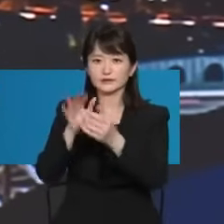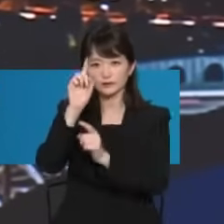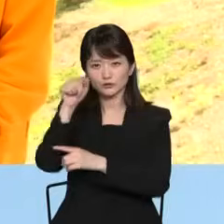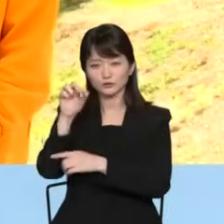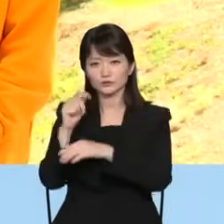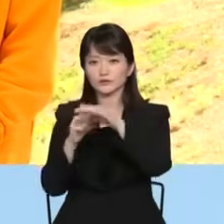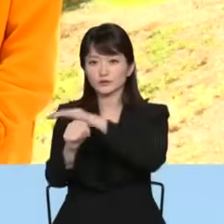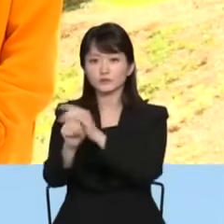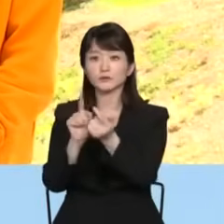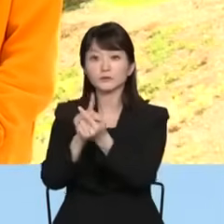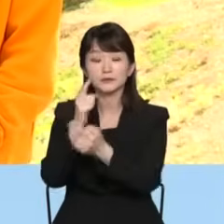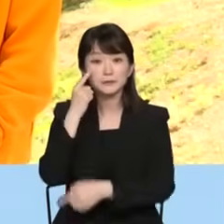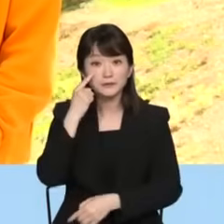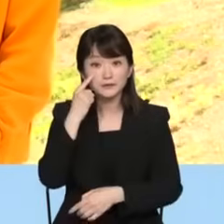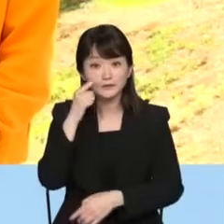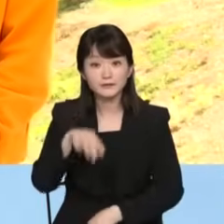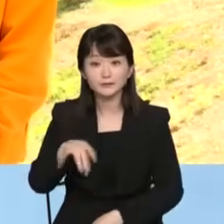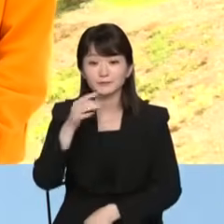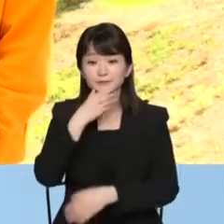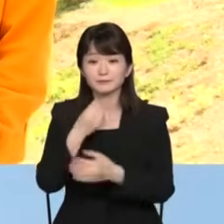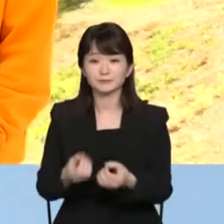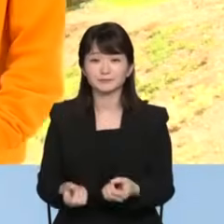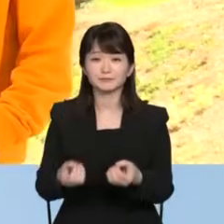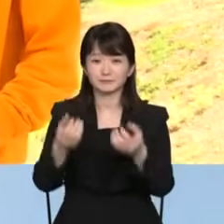만나보겠습니다. 아, 먼저 축하드리겠습니다.